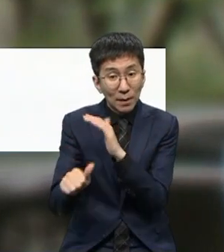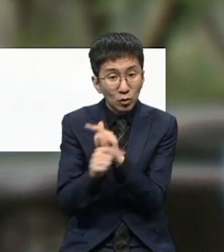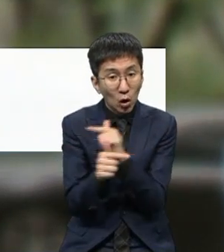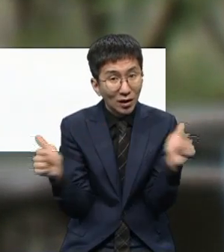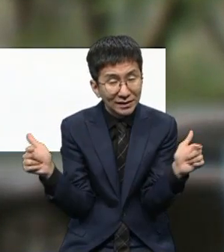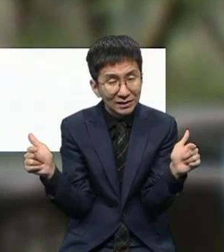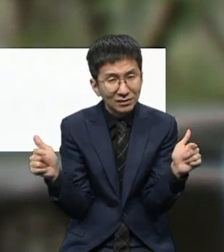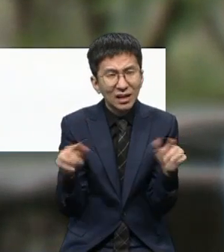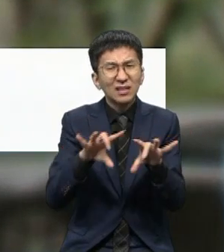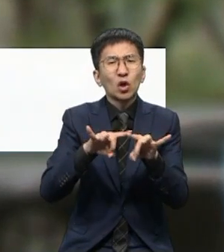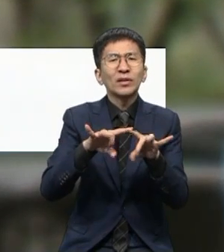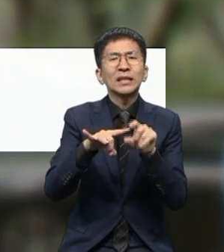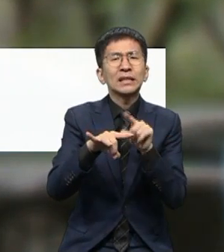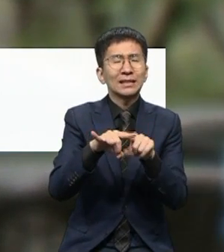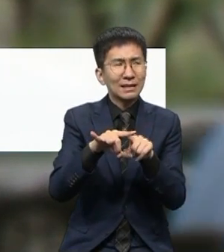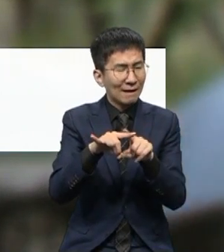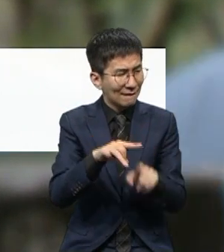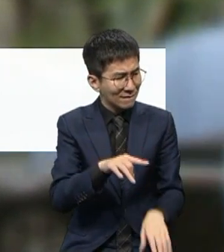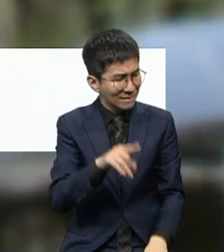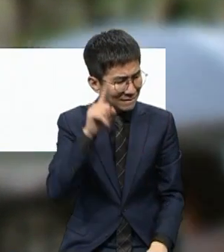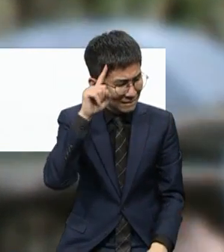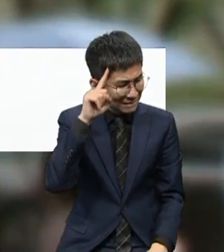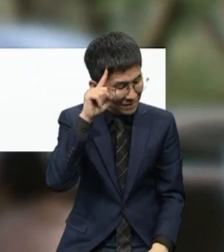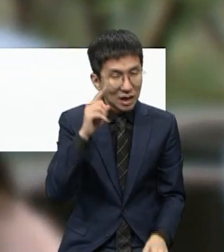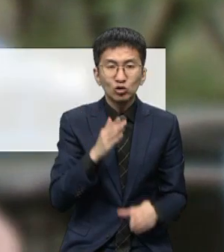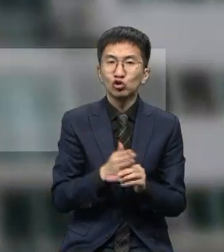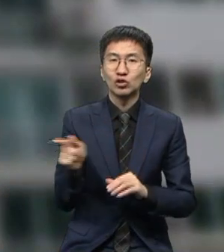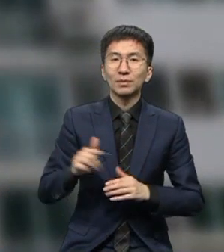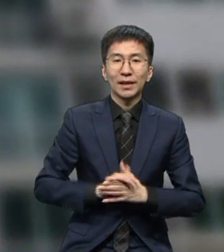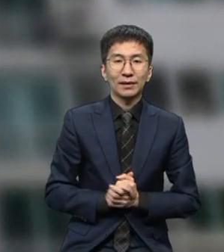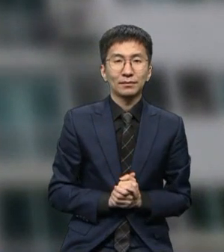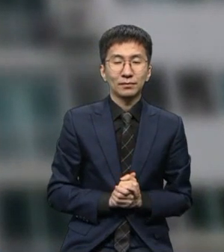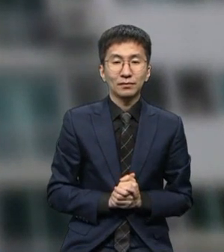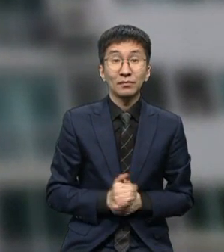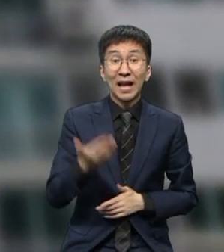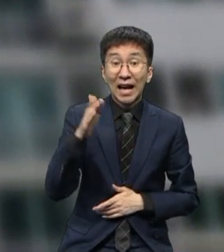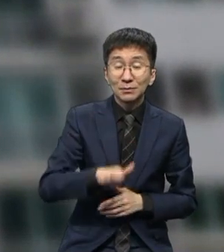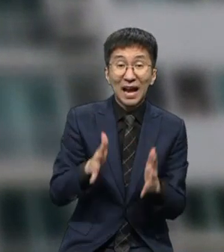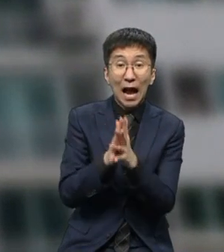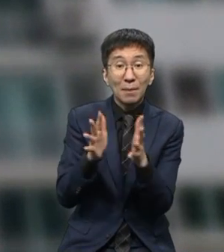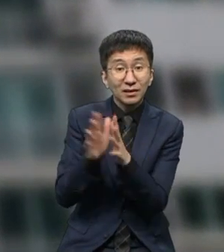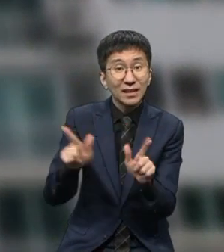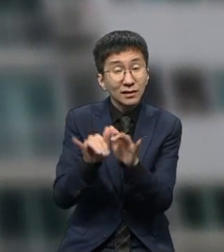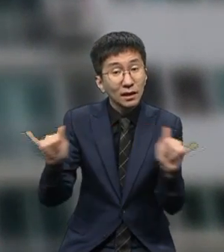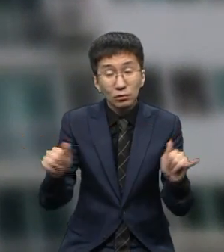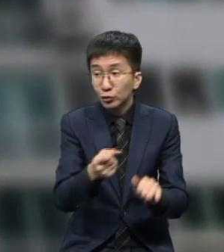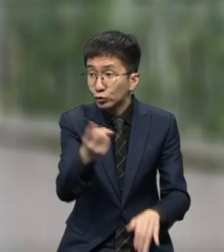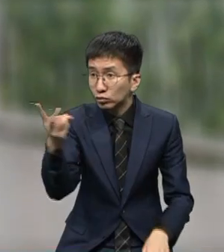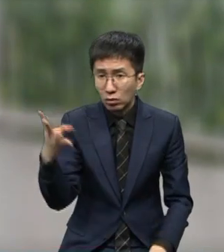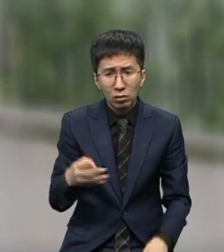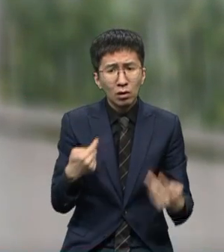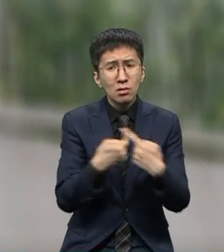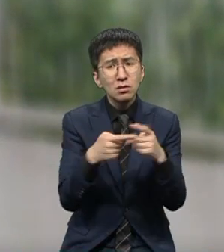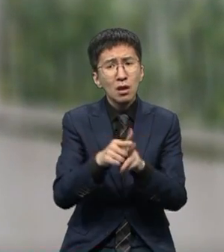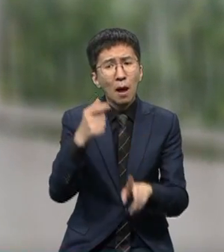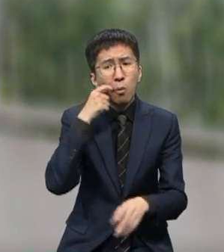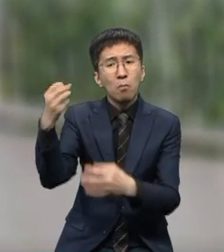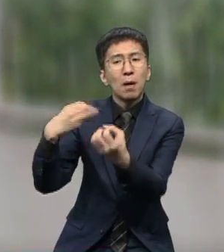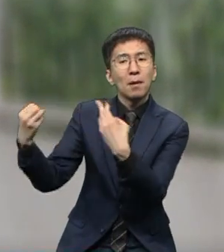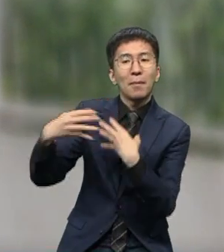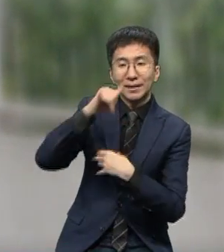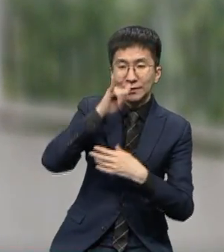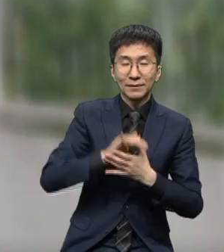당도 나온 양 스러워 터전과 온갖 갈게요 하지만 같은 아파트 주민들 조차 도저히 이해할 수 없다는 파랭이